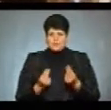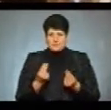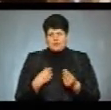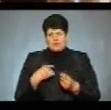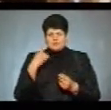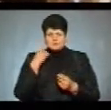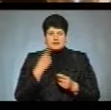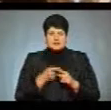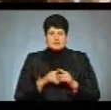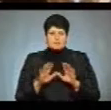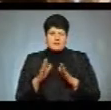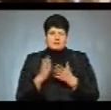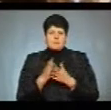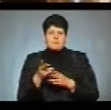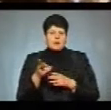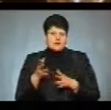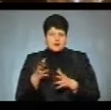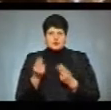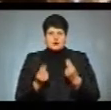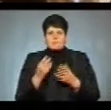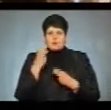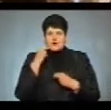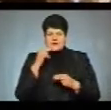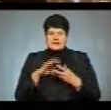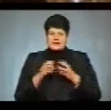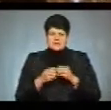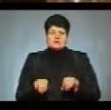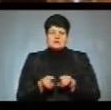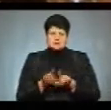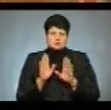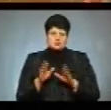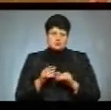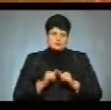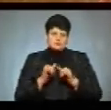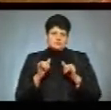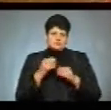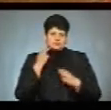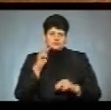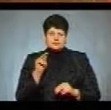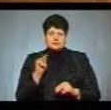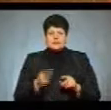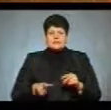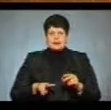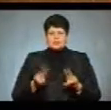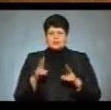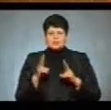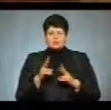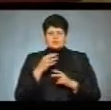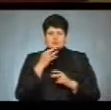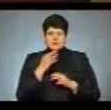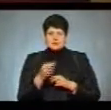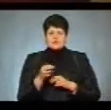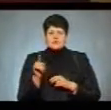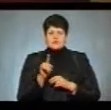Напевно, що ці моменти йдуть паралельно. Якщо буде гра покращуватись, відповідно, результати будуть рости. Директор клубу Дмитро Андрієшин розповів, які